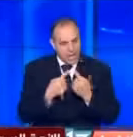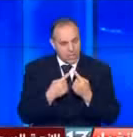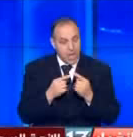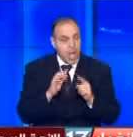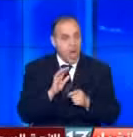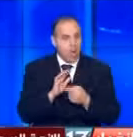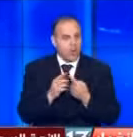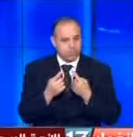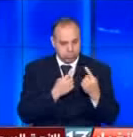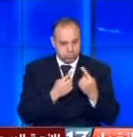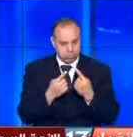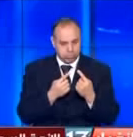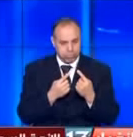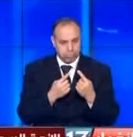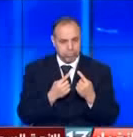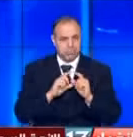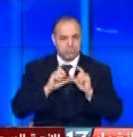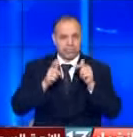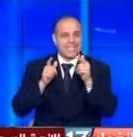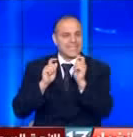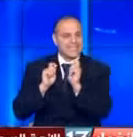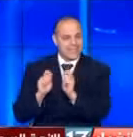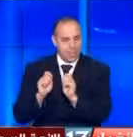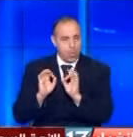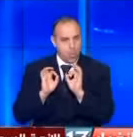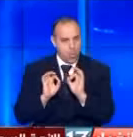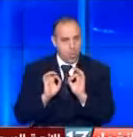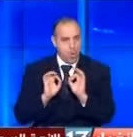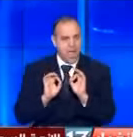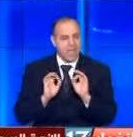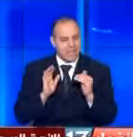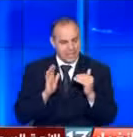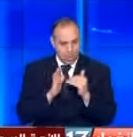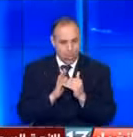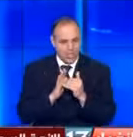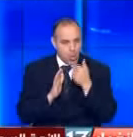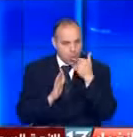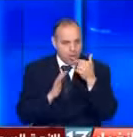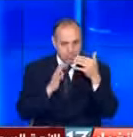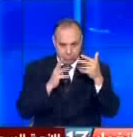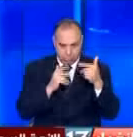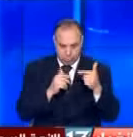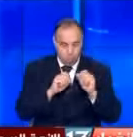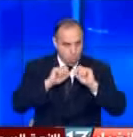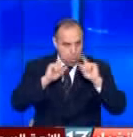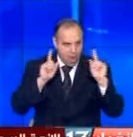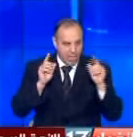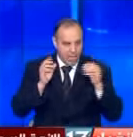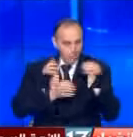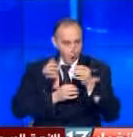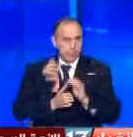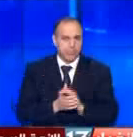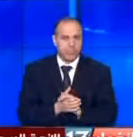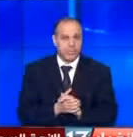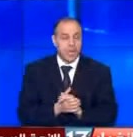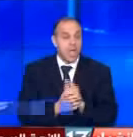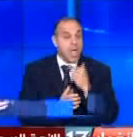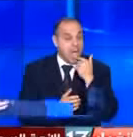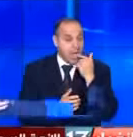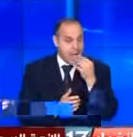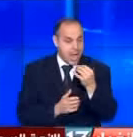مشاة البحرية الأمريكية إلى شمال سوريا دعما للقوات المحلية في القتال الذي تخوضه ضد تنظيم داعش